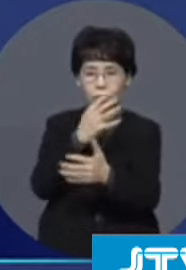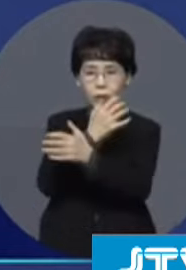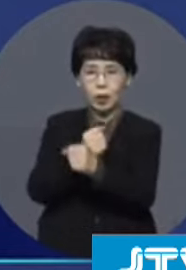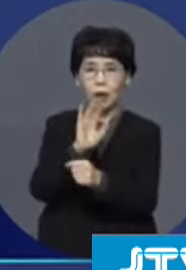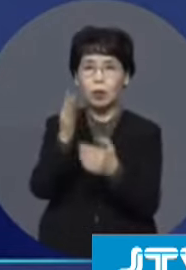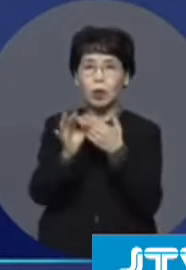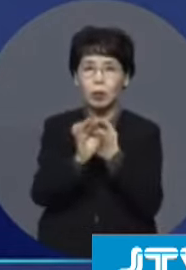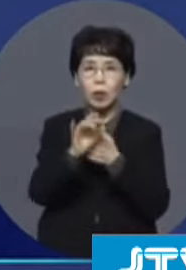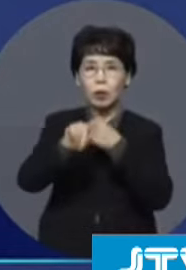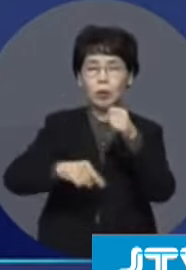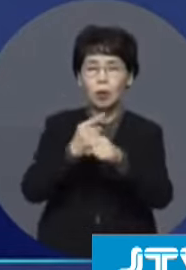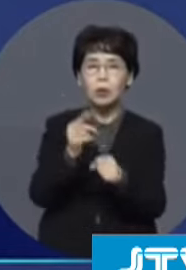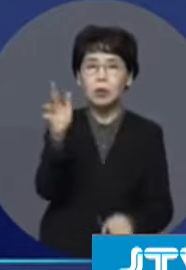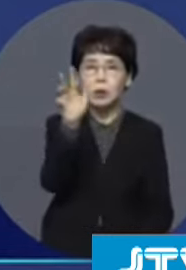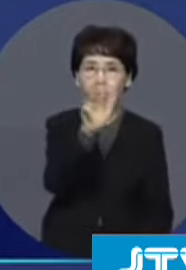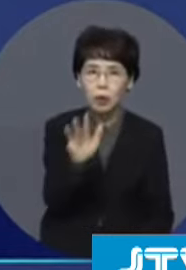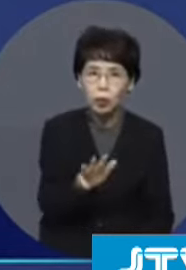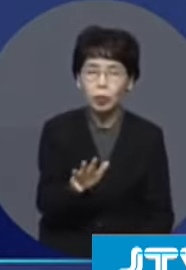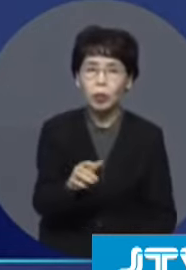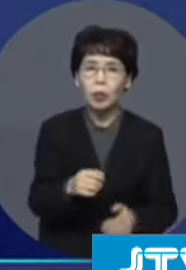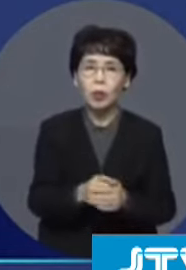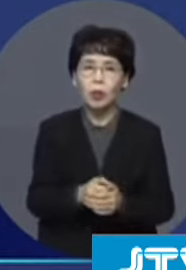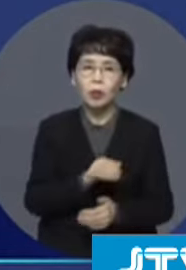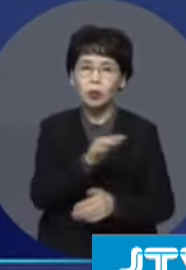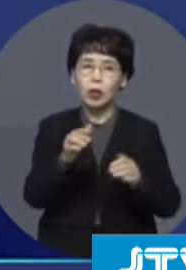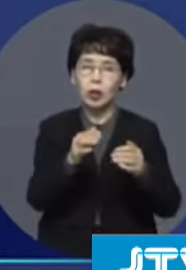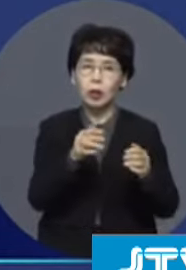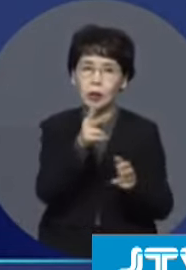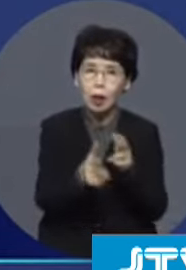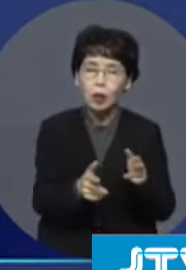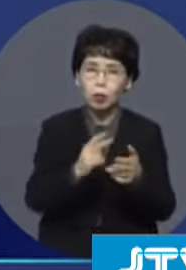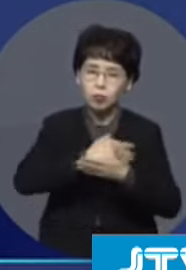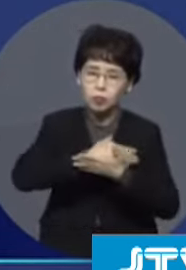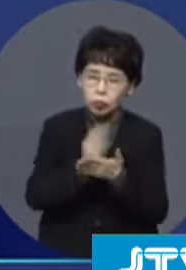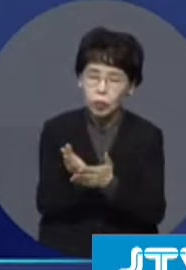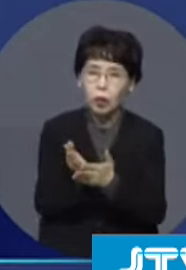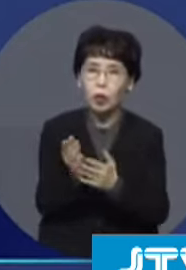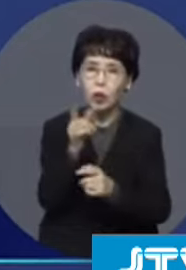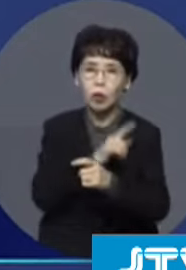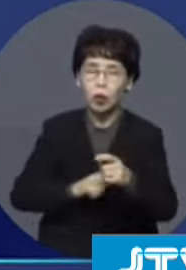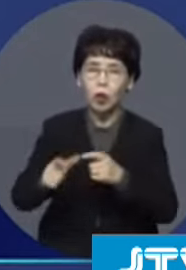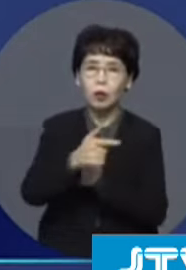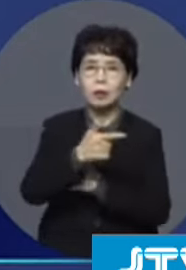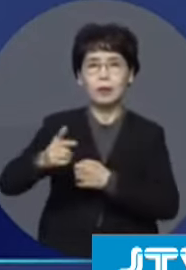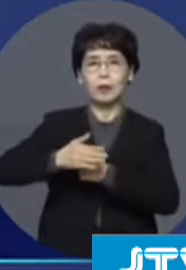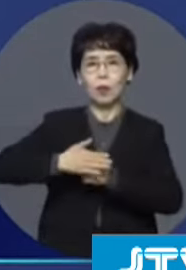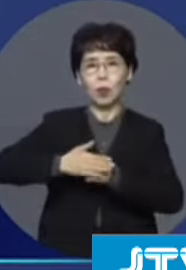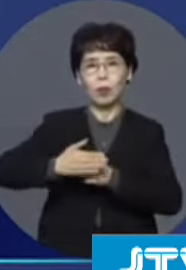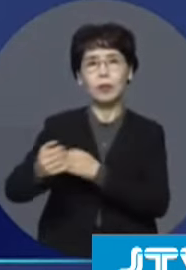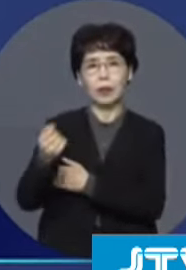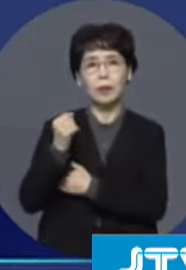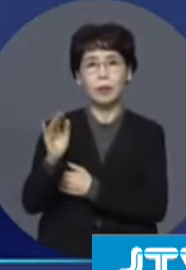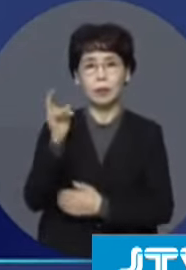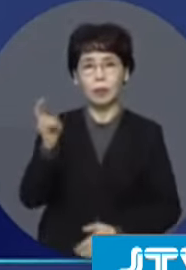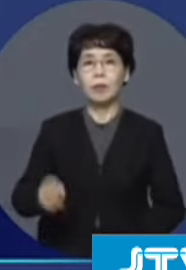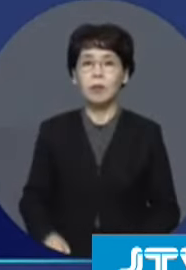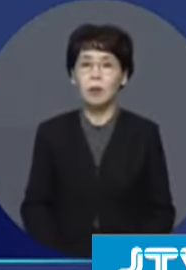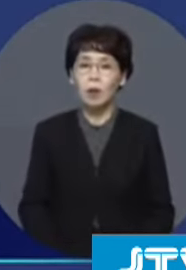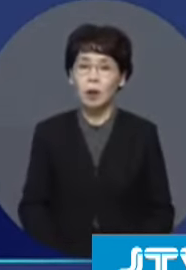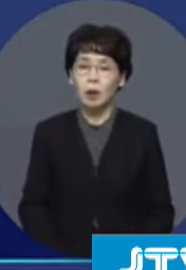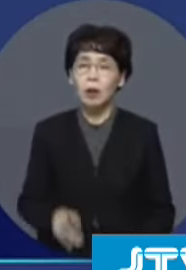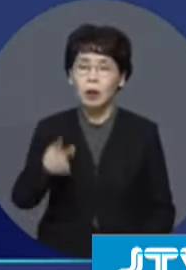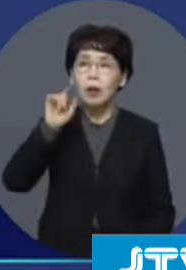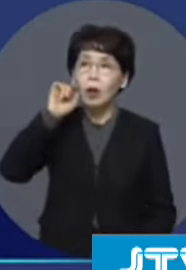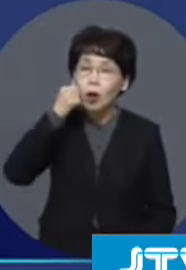원전 산업을 비롯한 우리 산업 전반에도 더 큰 활력이 불어넣어질 것입니다. 하여튼